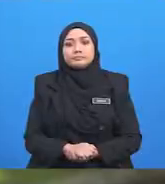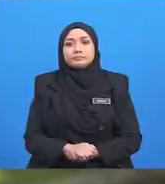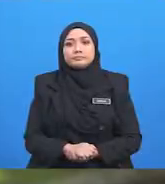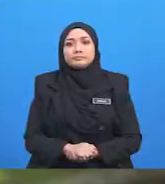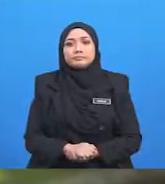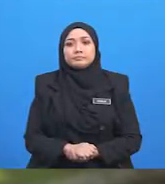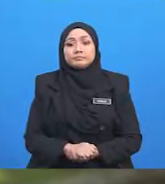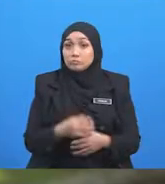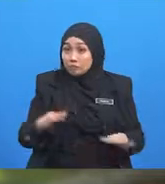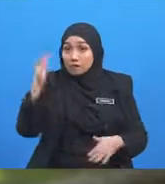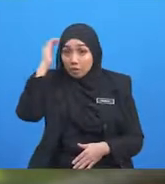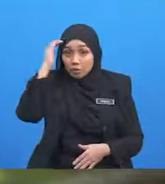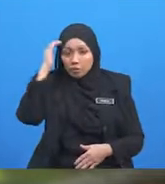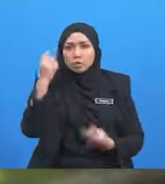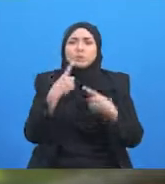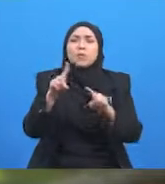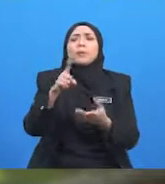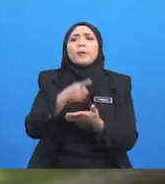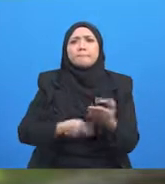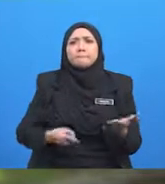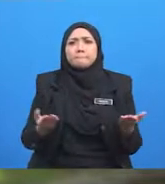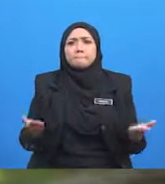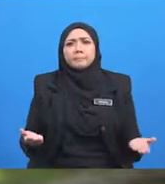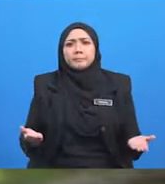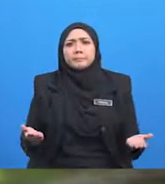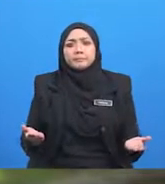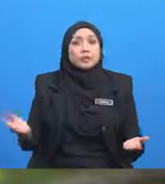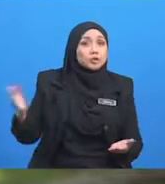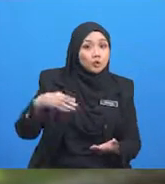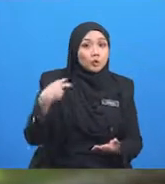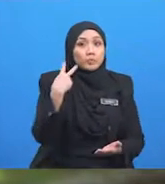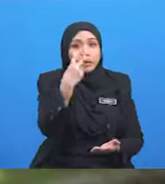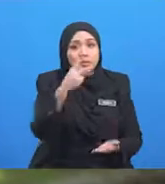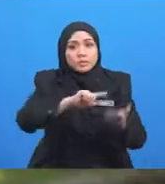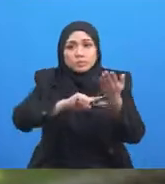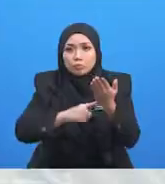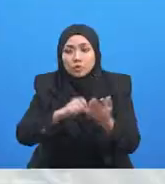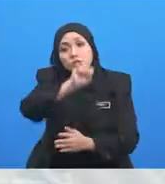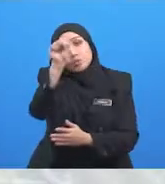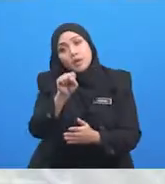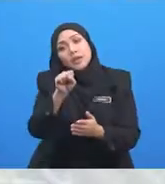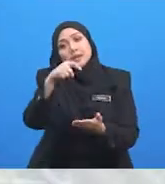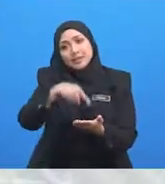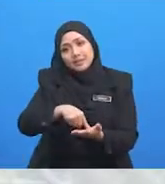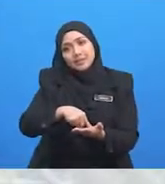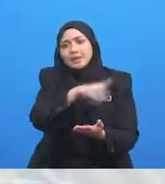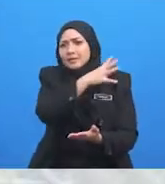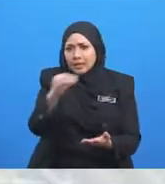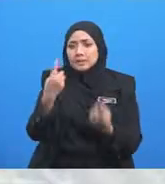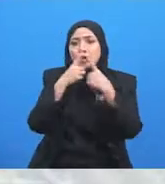Sudah tahu jawapannya? Mari kita lihat semula soalan ini dan